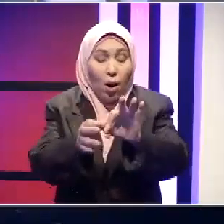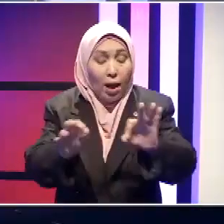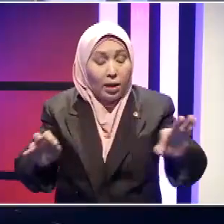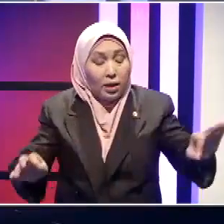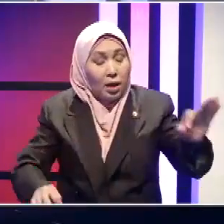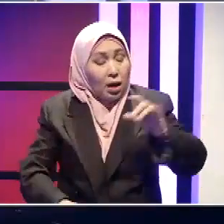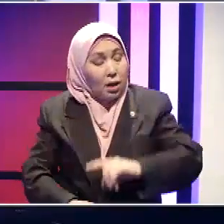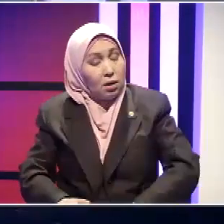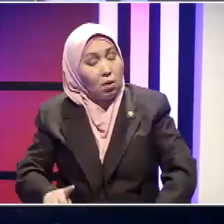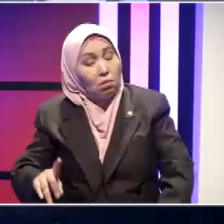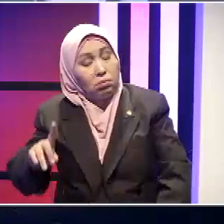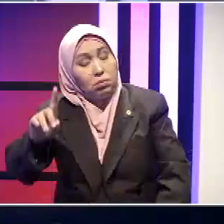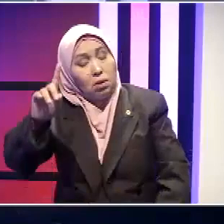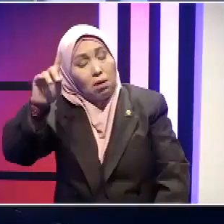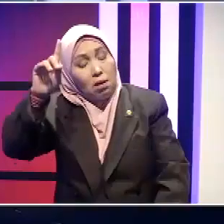sodakowlohuladzim